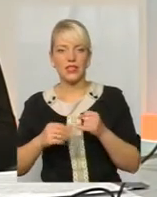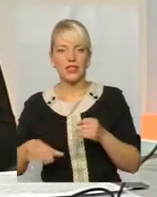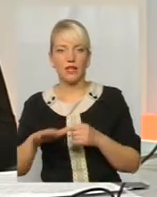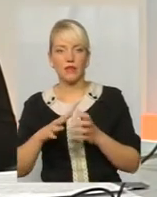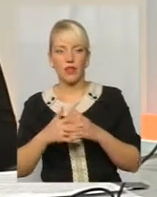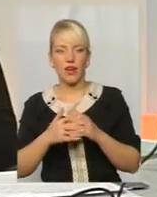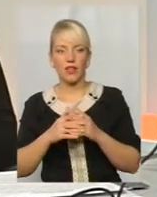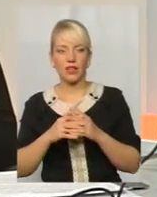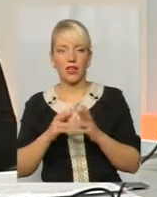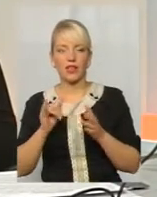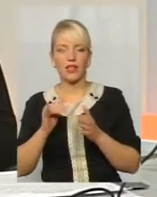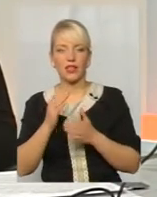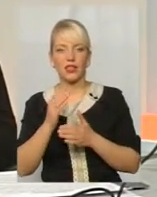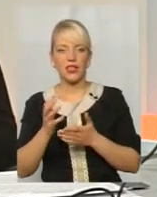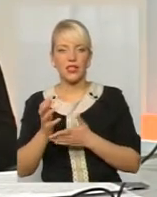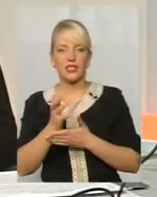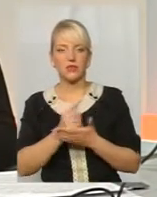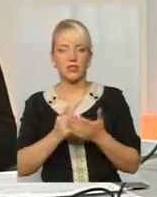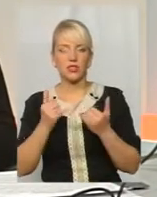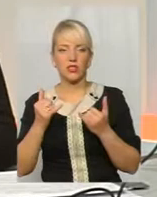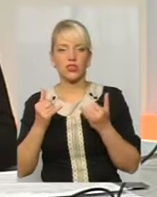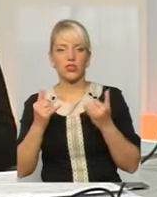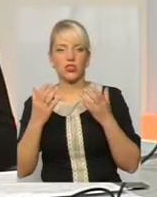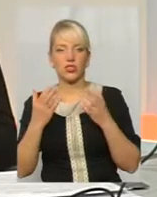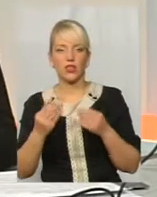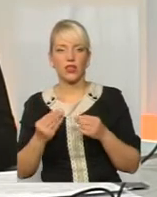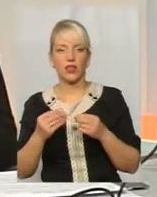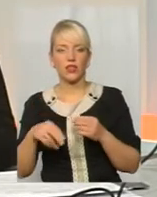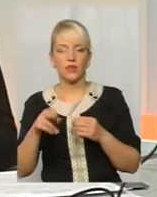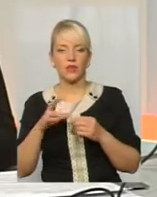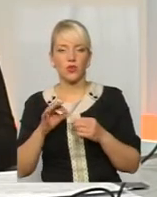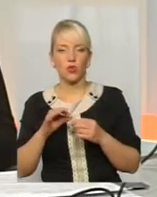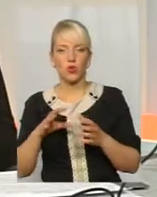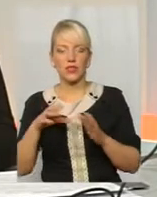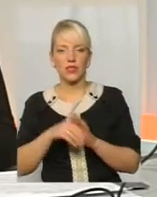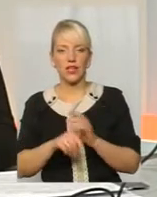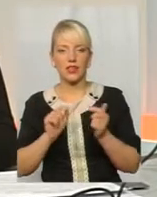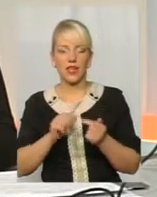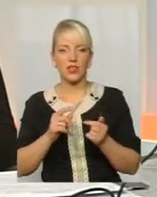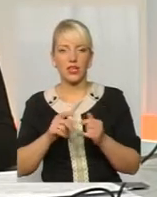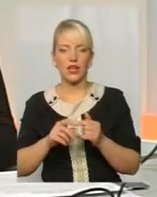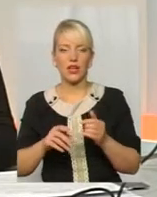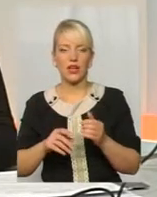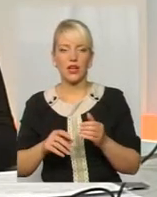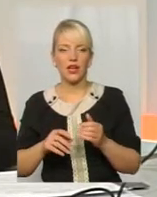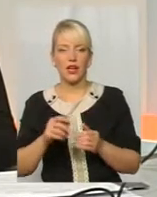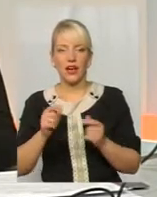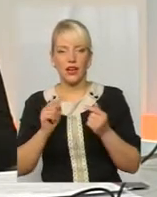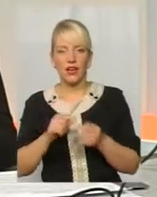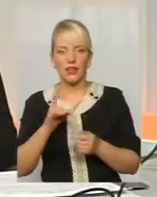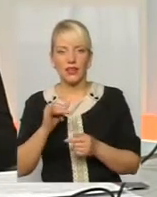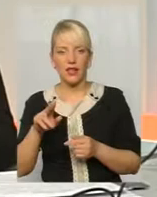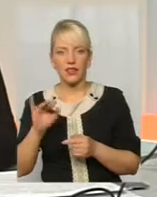та збіжжя. На сьогоднішній день до складу антирейдерського штабу області входять